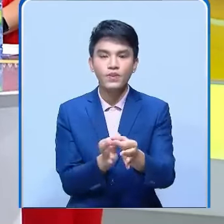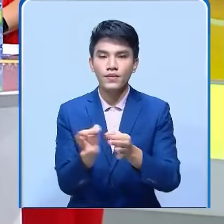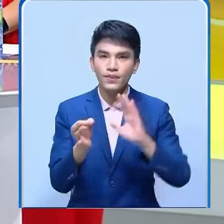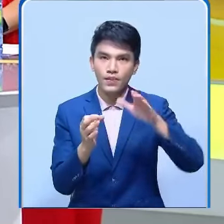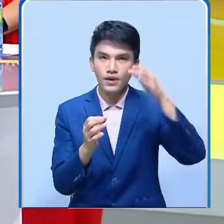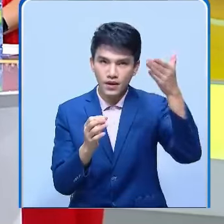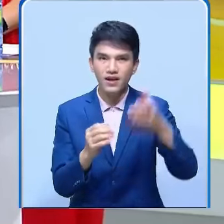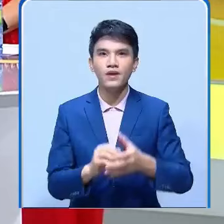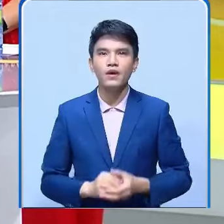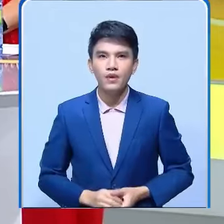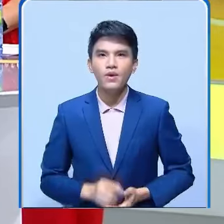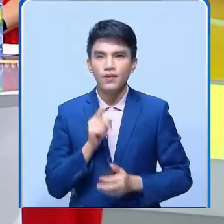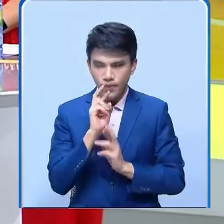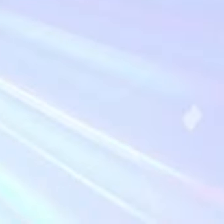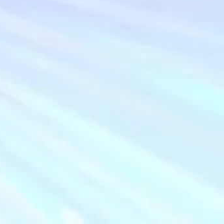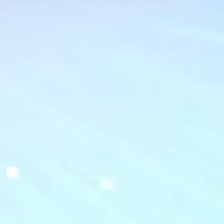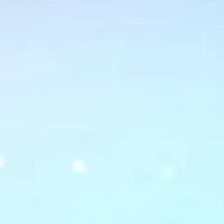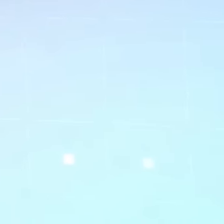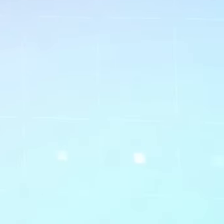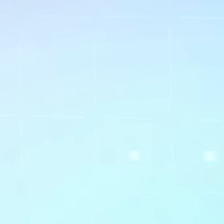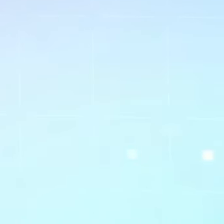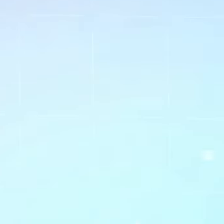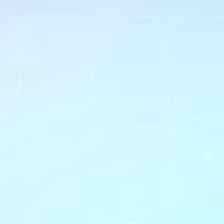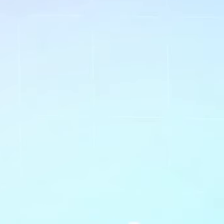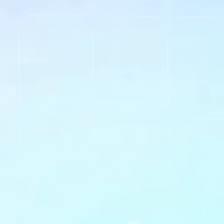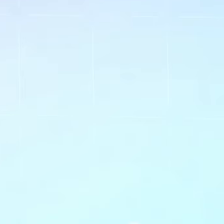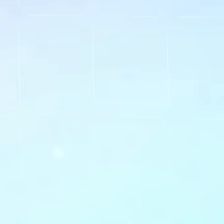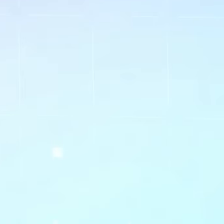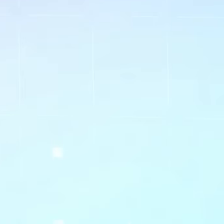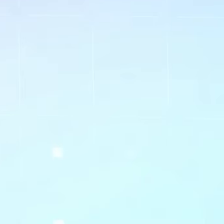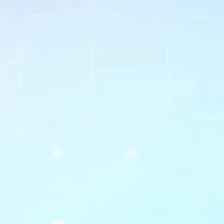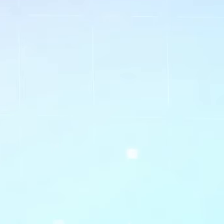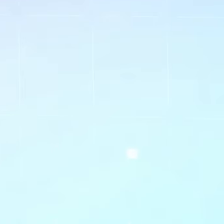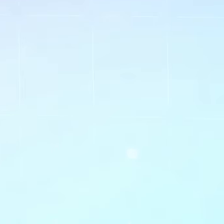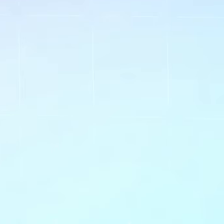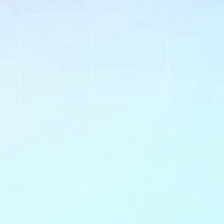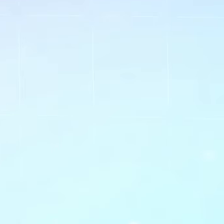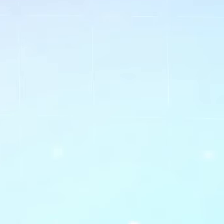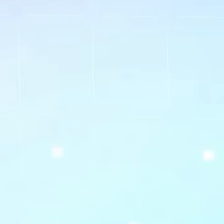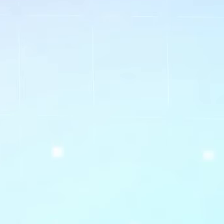บางทีต้องระมัดระวังนะครับ ค่ะ